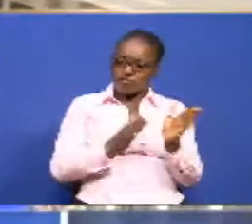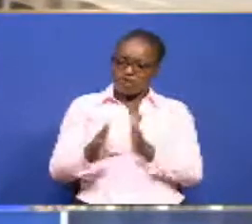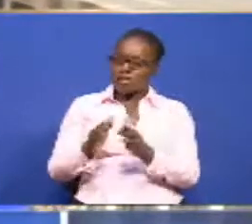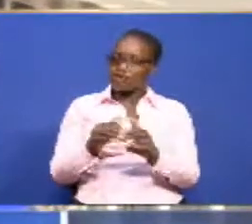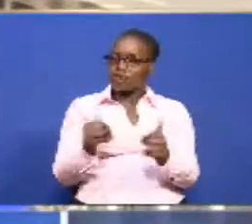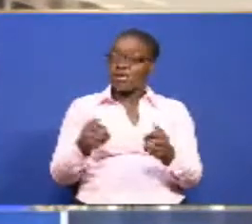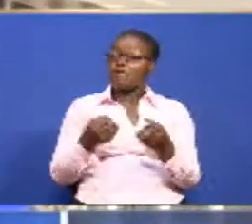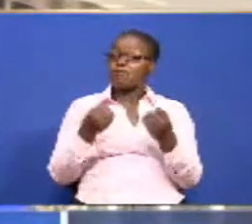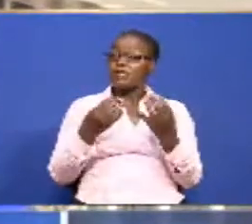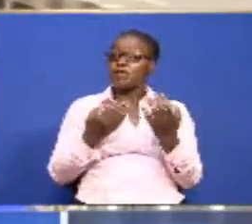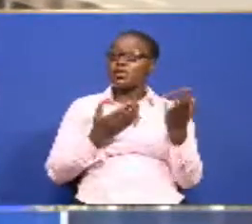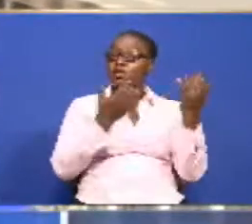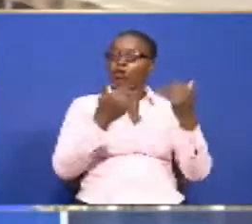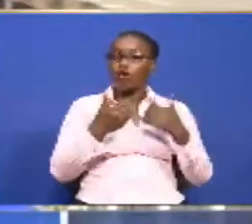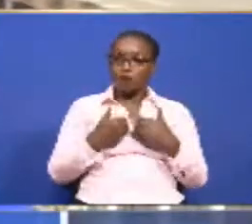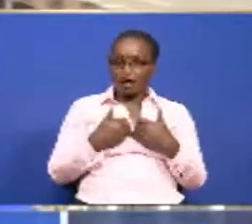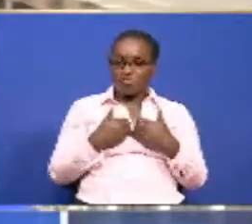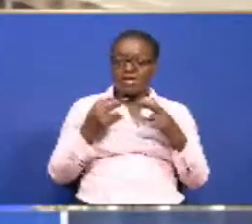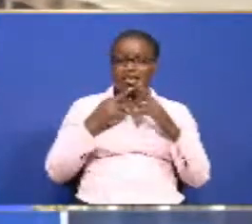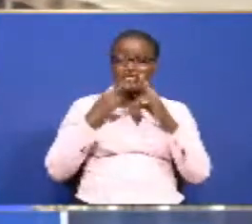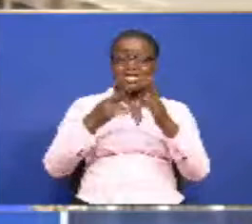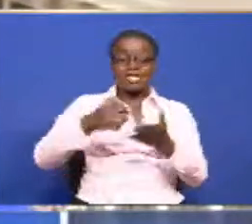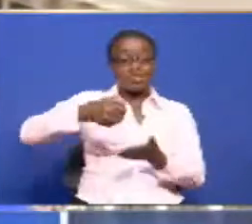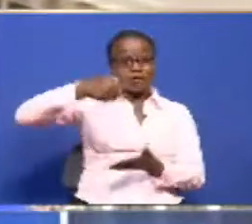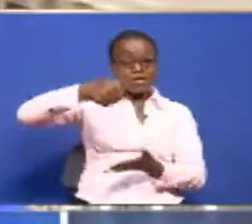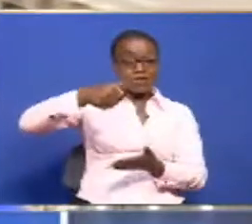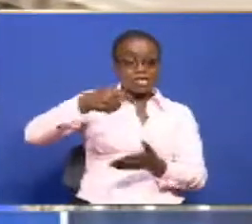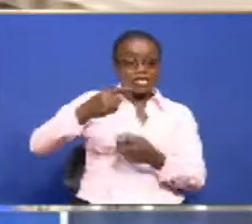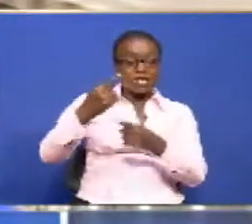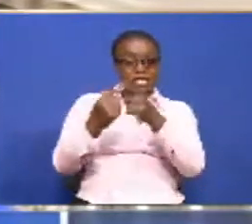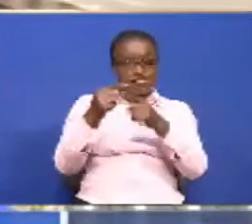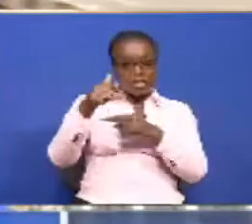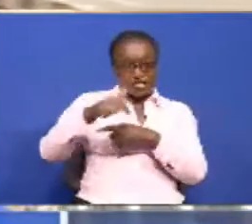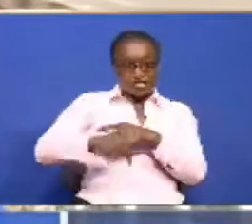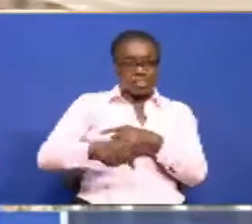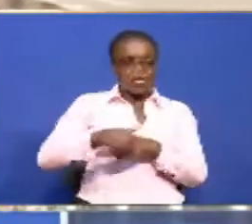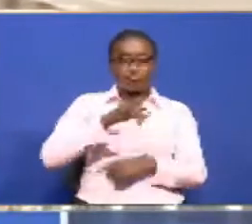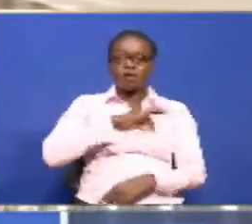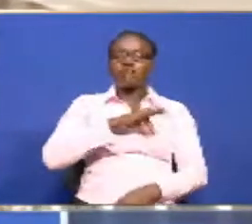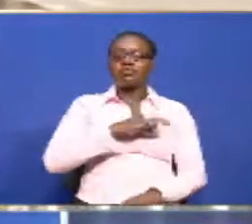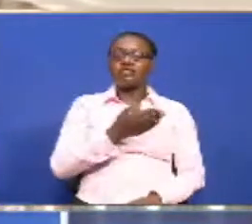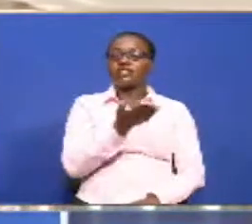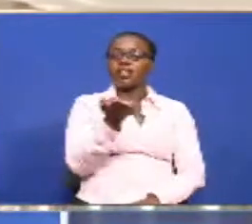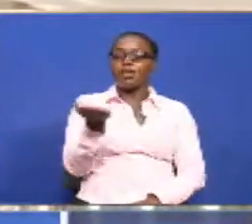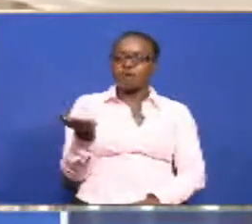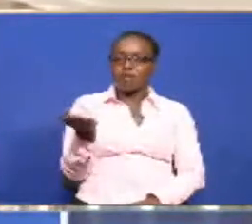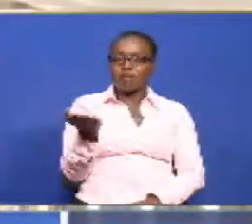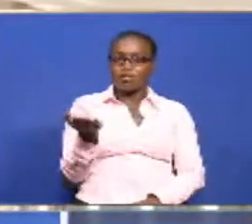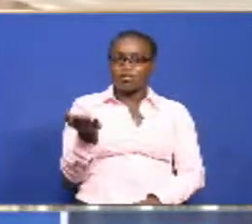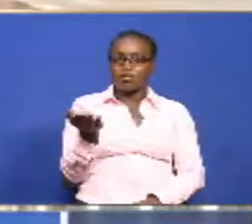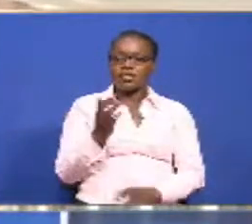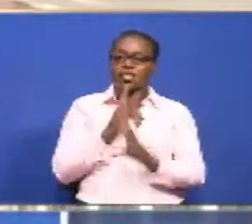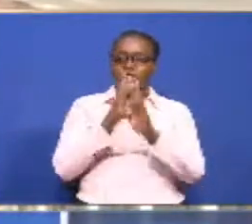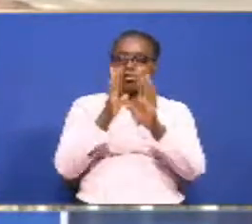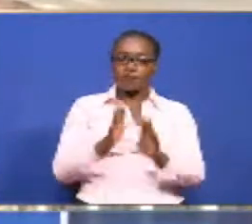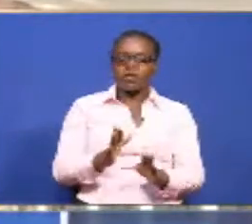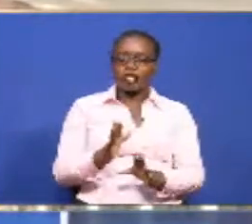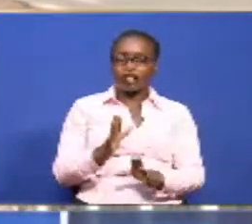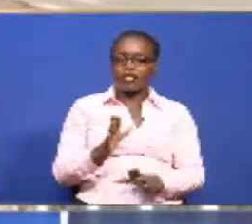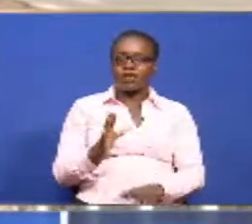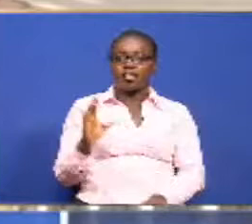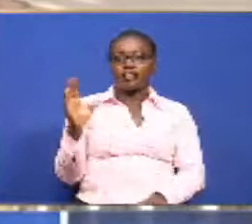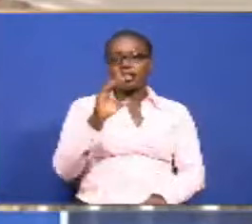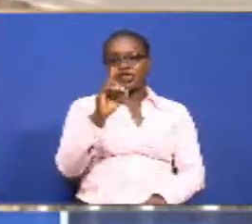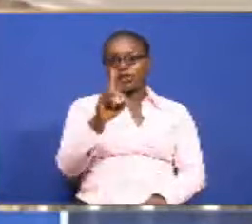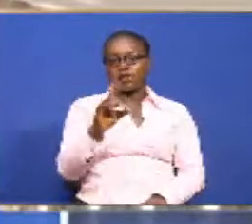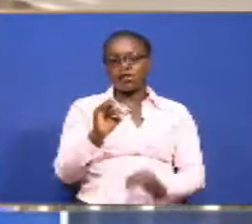wana matumaini kwamba matokeo ya bajeti ya mwaka huu yatakuwa na manufaa kwao. Irene Mchuma Odim, Darubini ya